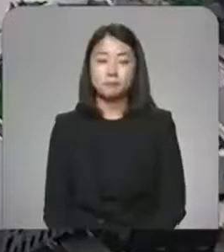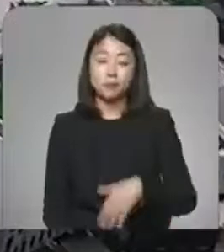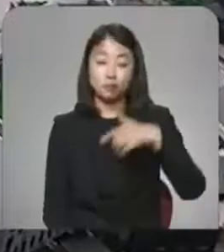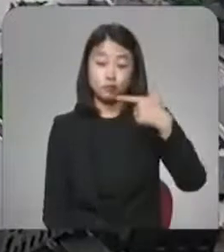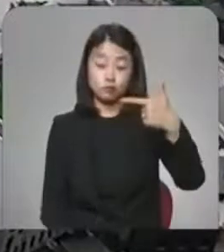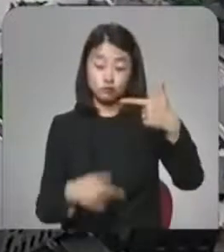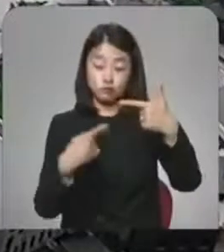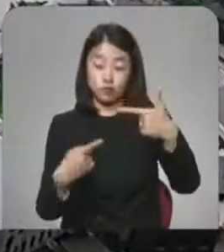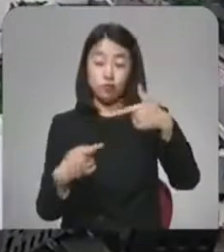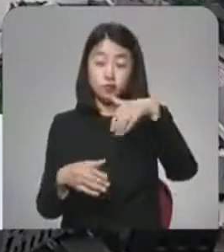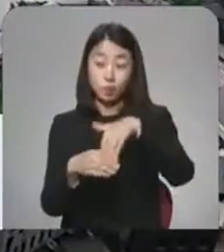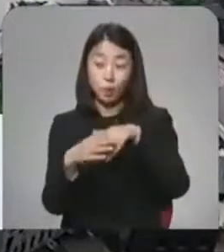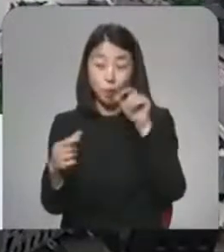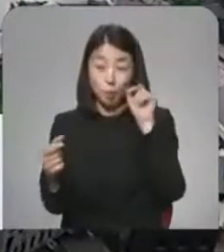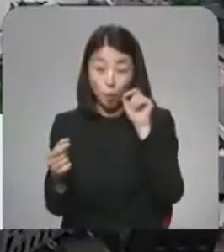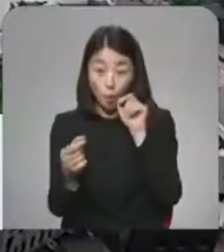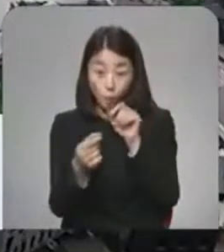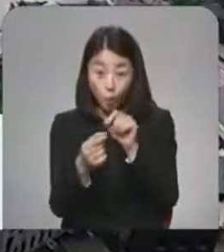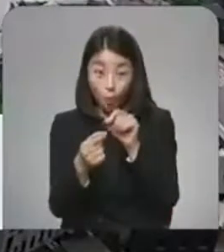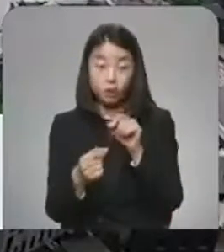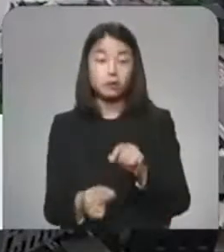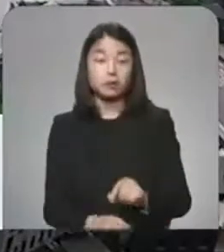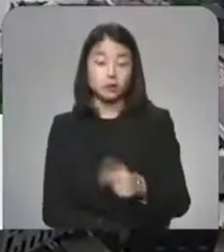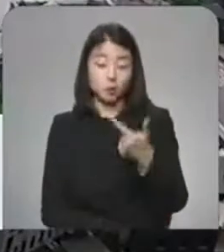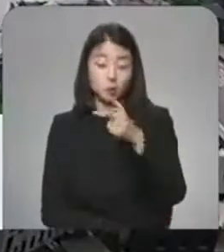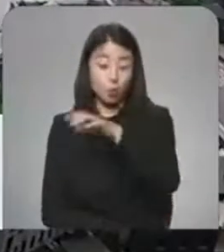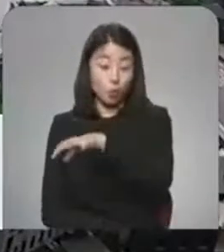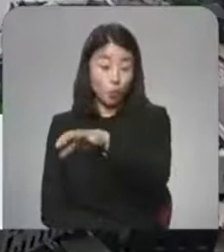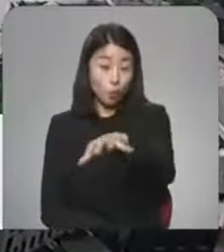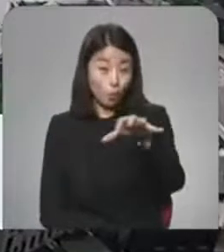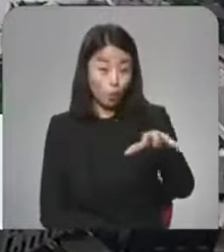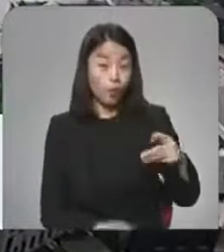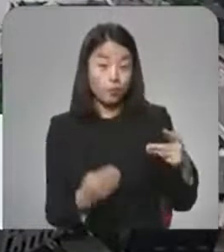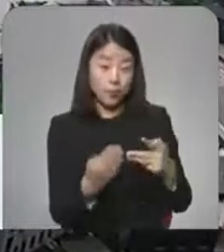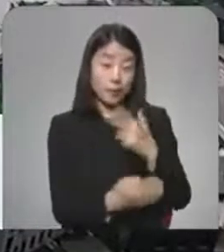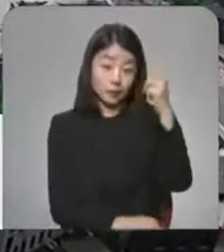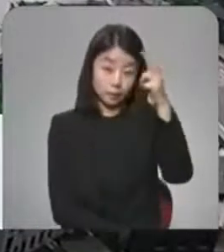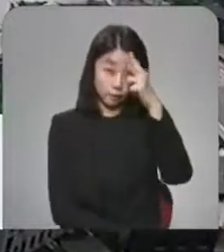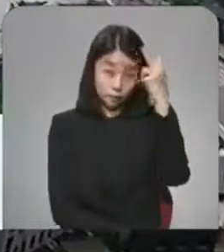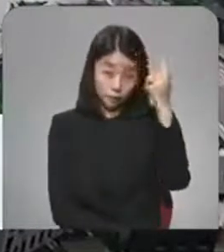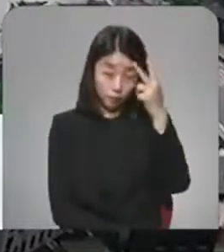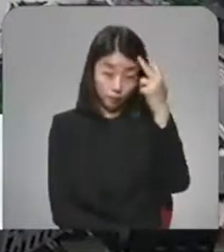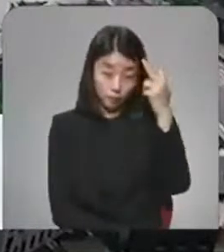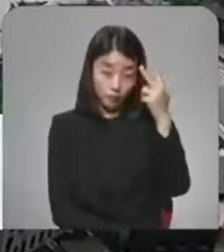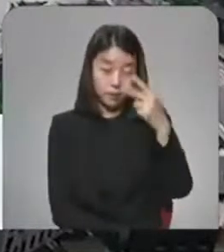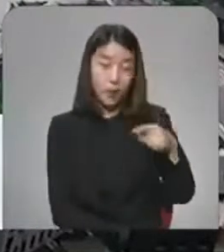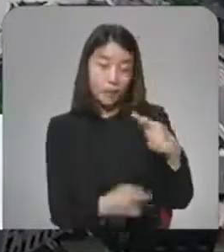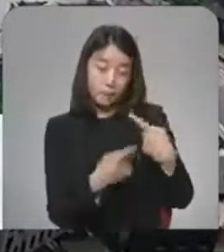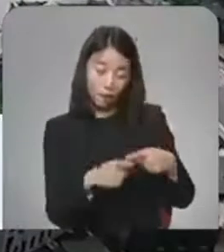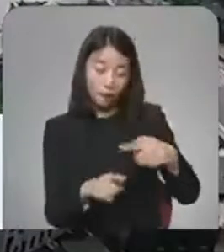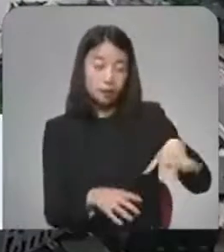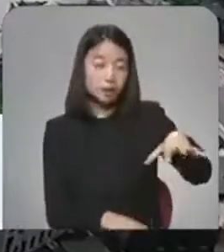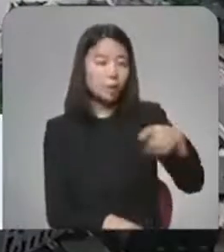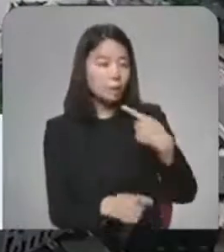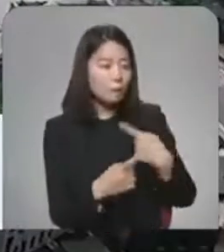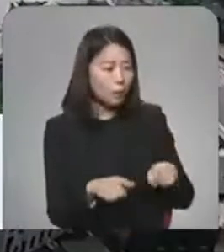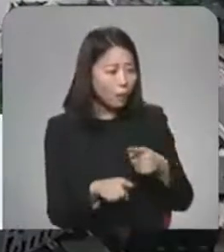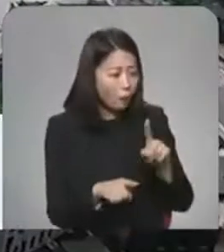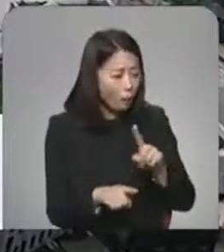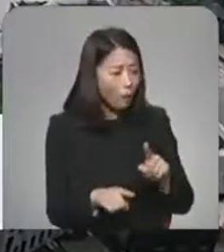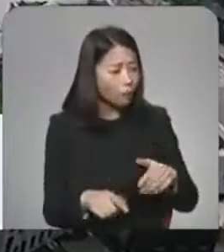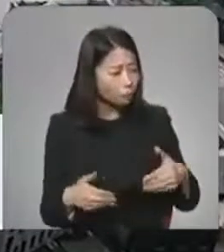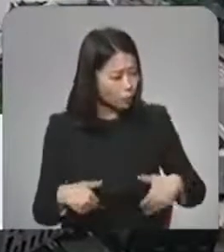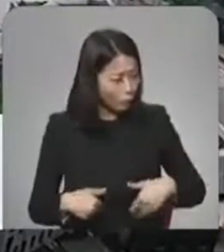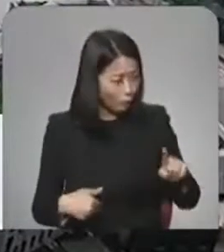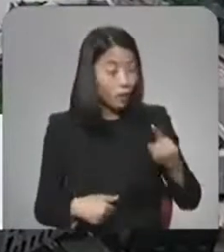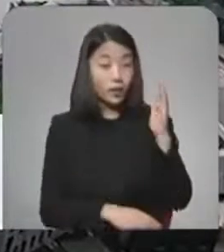6일 지방선거를 앞두고 영동 지역 6개 시군과 태백시, 정선군의 지역 현안을 점검하는 순서입니다.